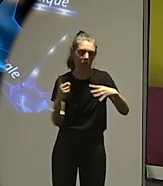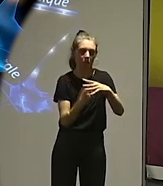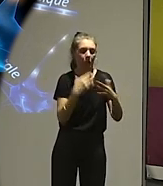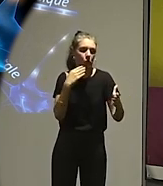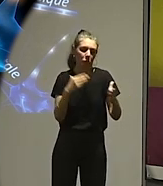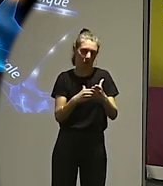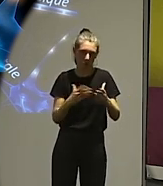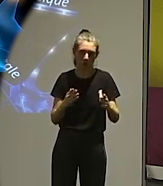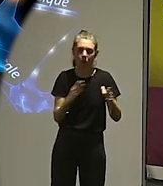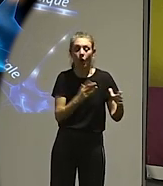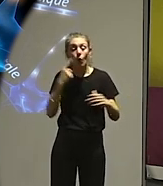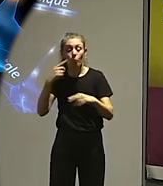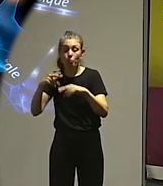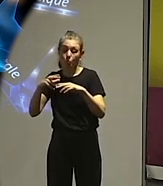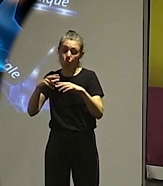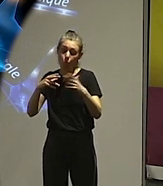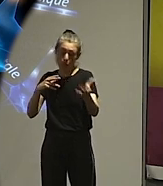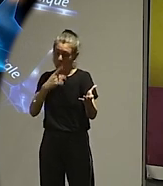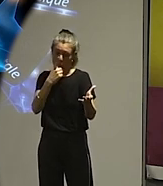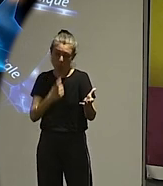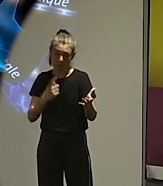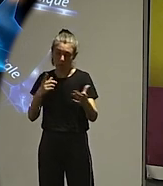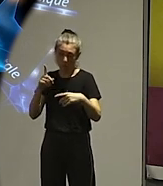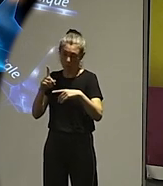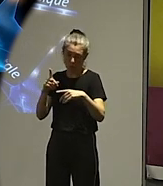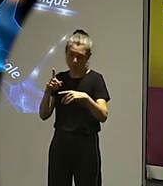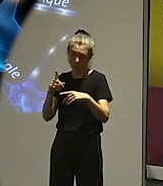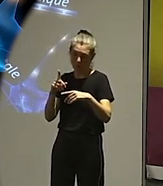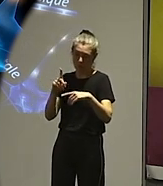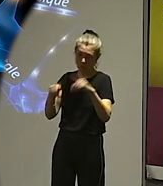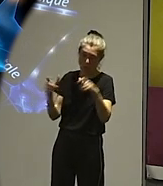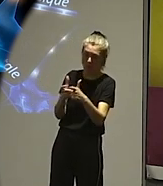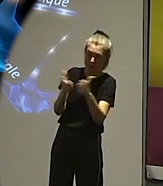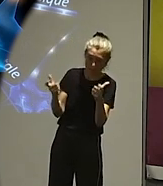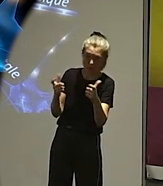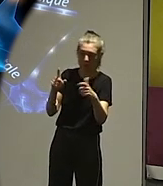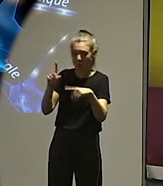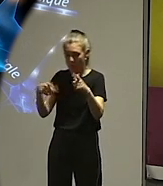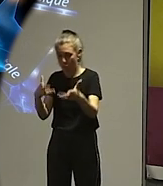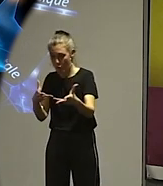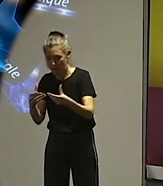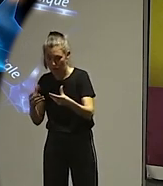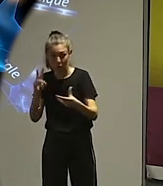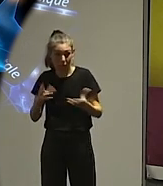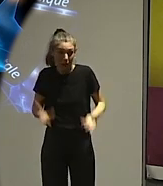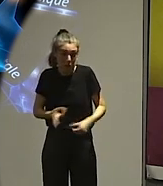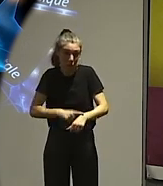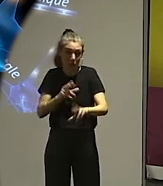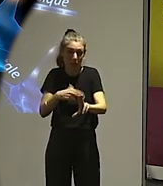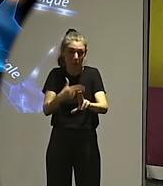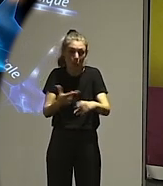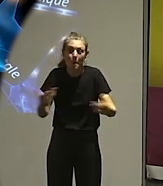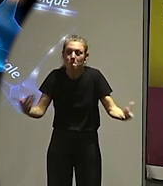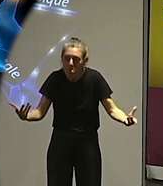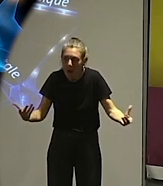structures et facilités, ça pourrait être plus facile. Donc là, je n'aurai pas quelque chose d'intermédiaire en réponse. Je laisserai peut-être la